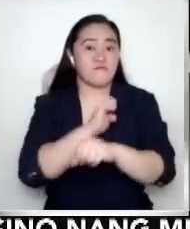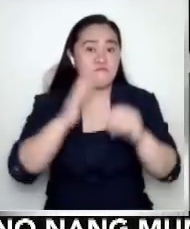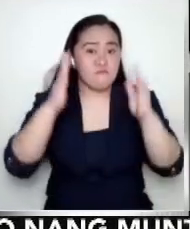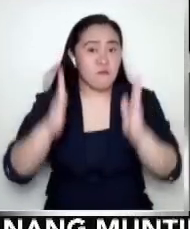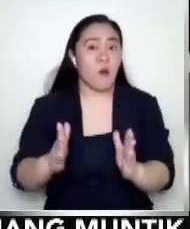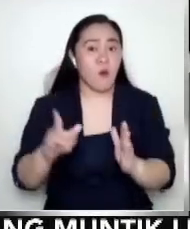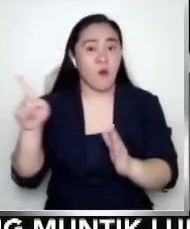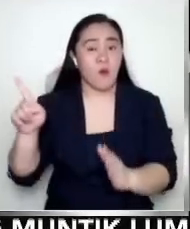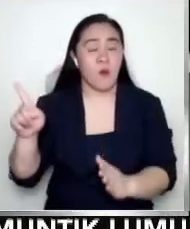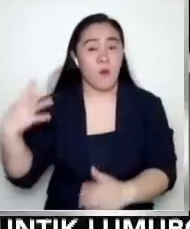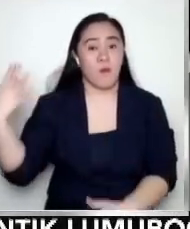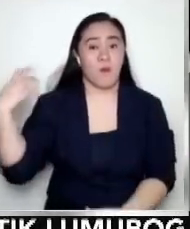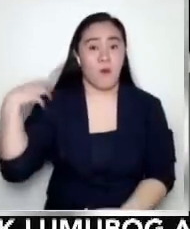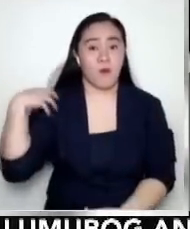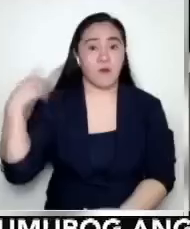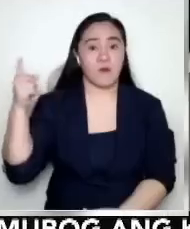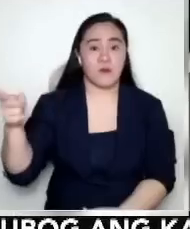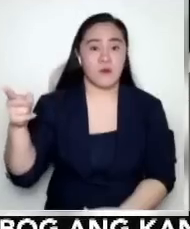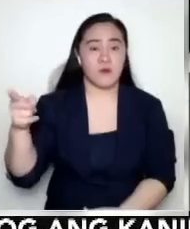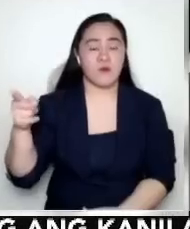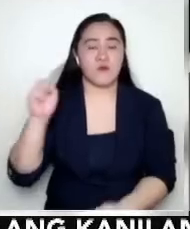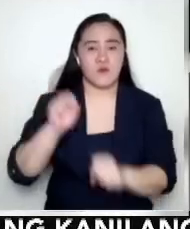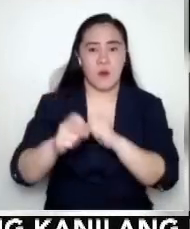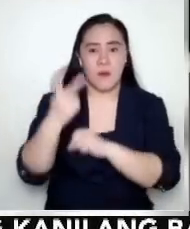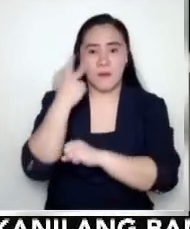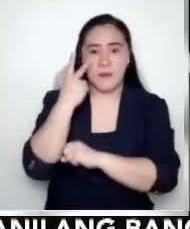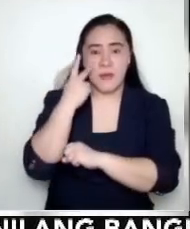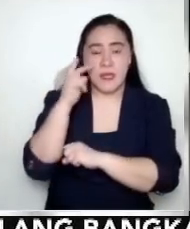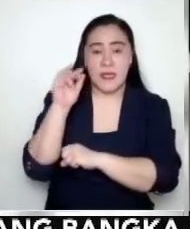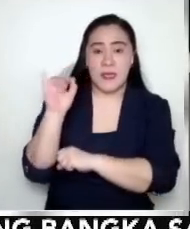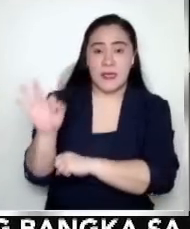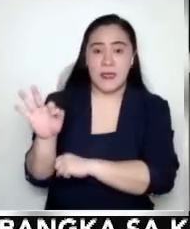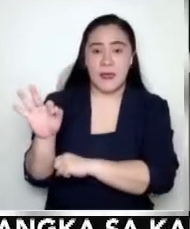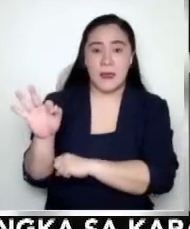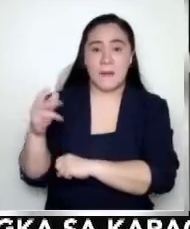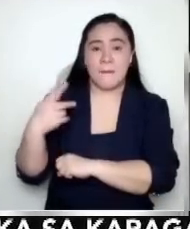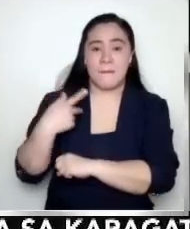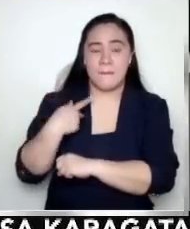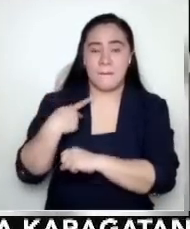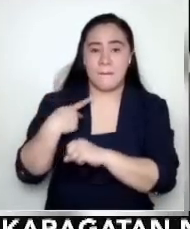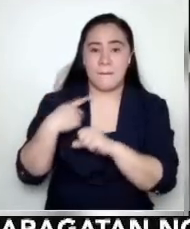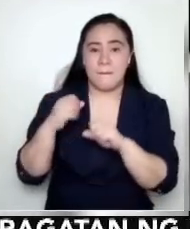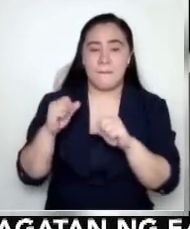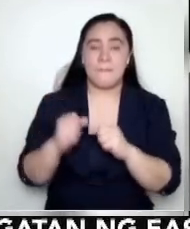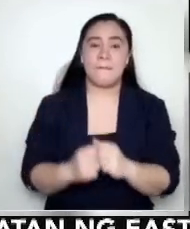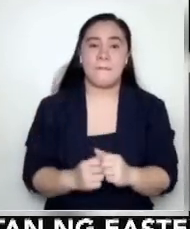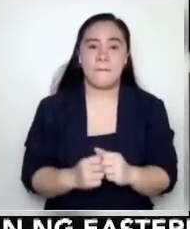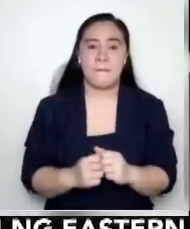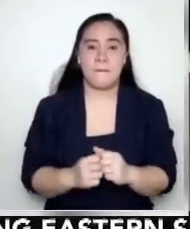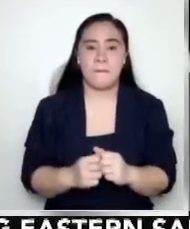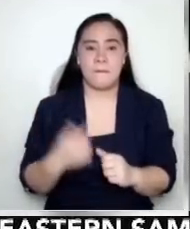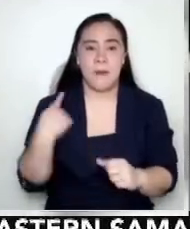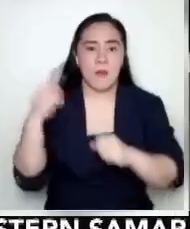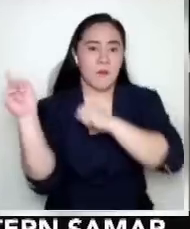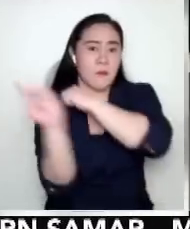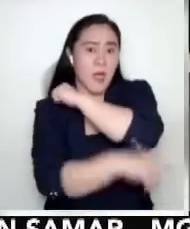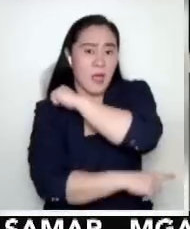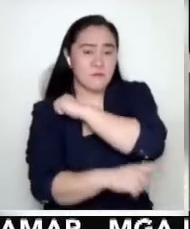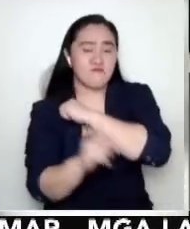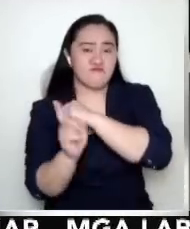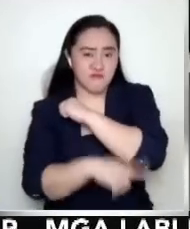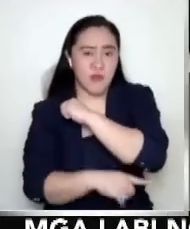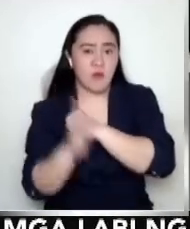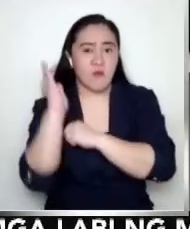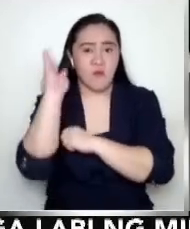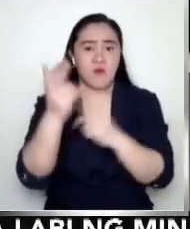ang possibility po dito is may kakaroon po ito ng sanction ng blacklisting dahil doon sa